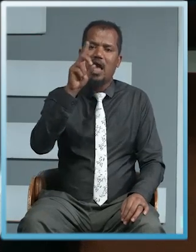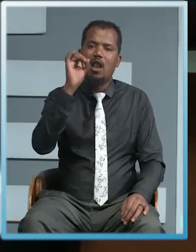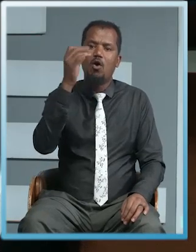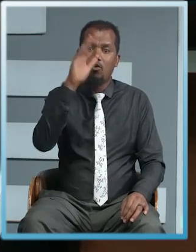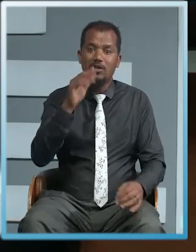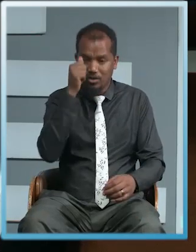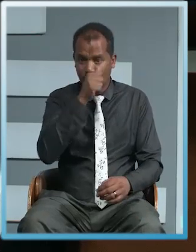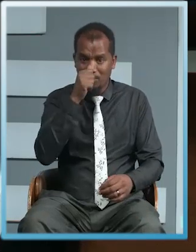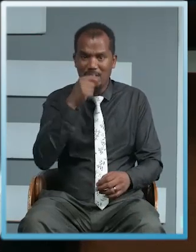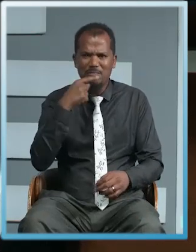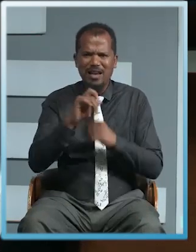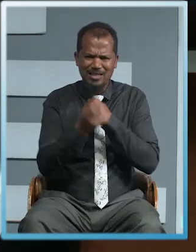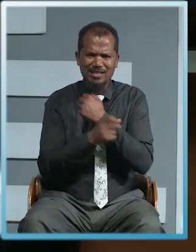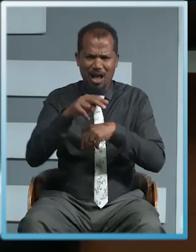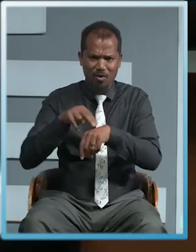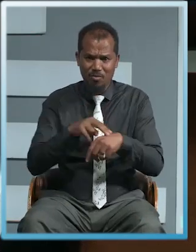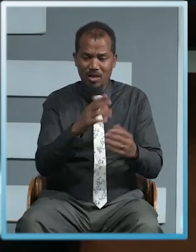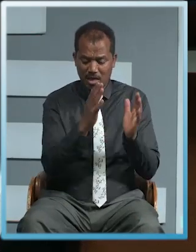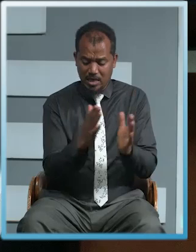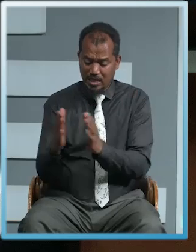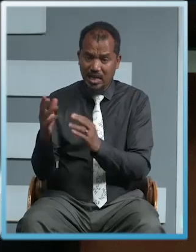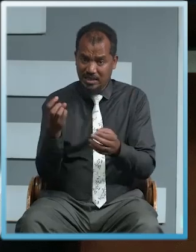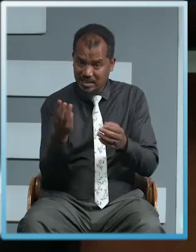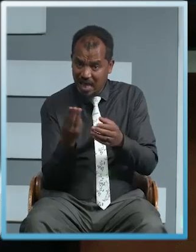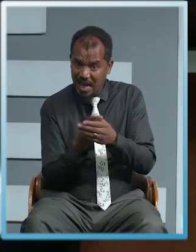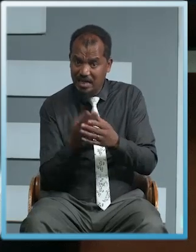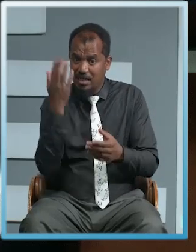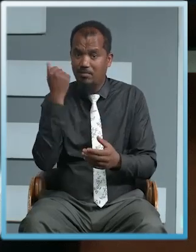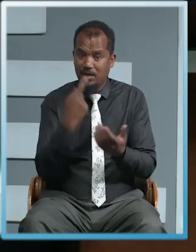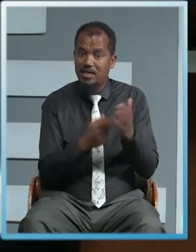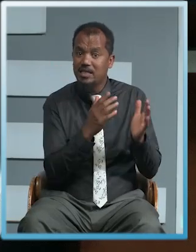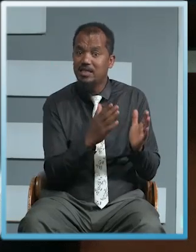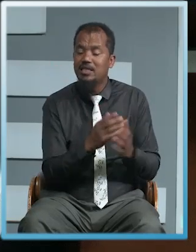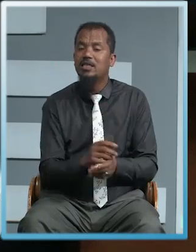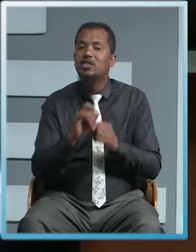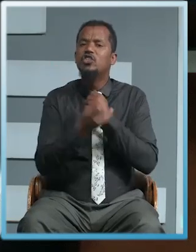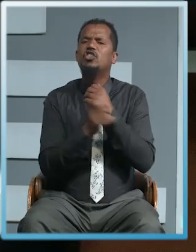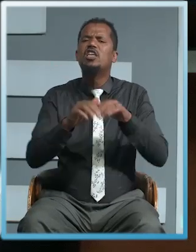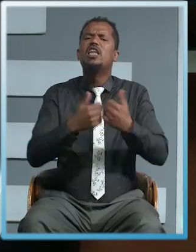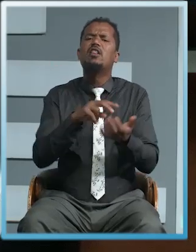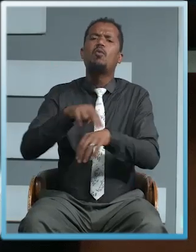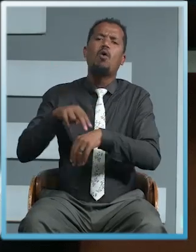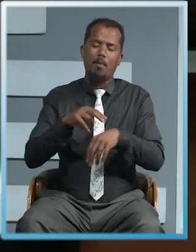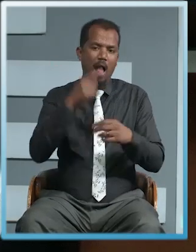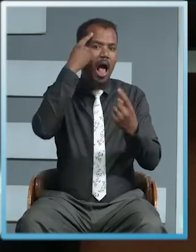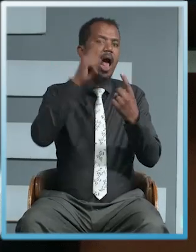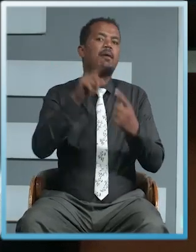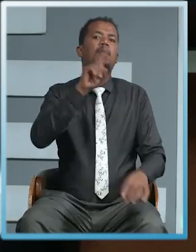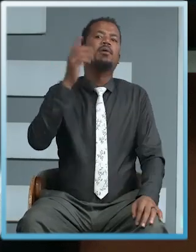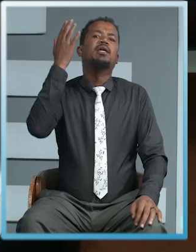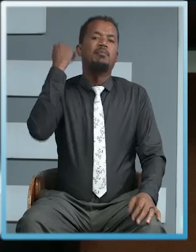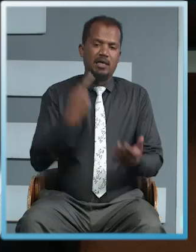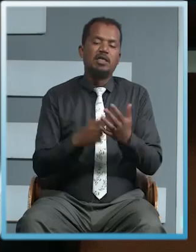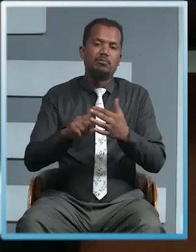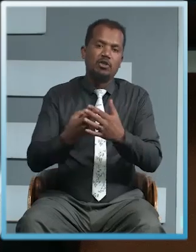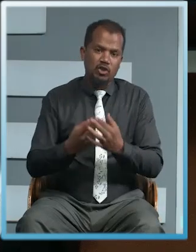ድርጅት ማቋቋማችሁን ሰምቻለሁ እና የተዘጋጀም ሰነድ ነበረ። ይህ ድርጅት እንዴት ተቋቋመ? ዓላማውስ ምን ነበር?